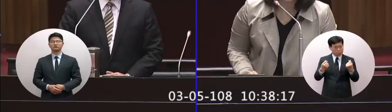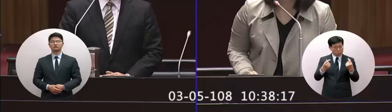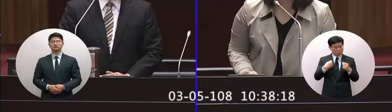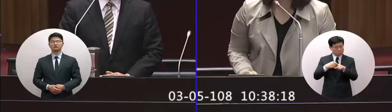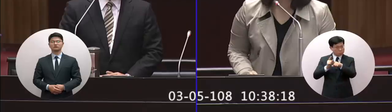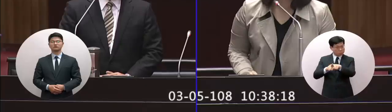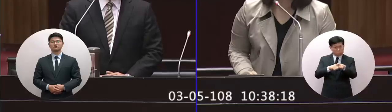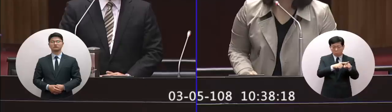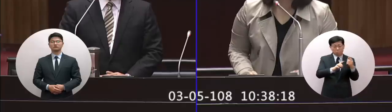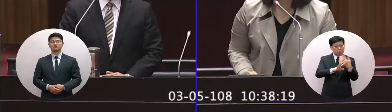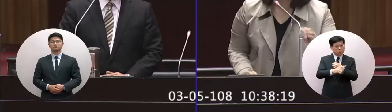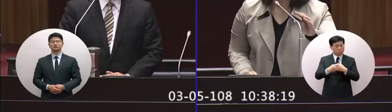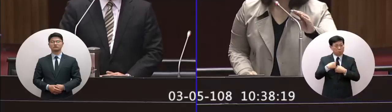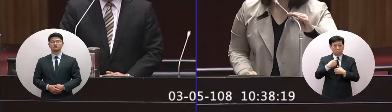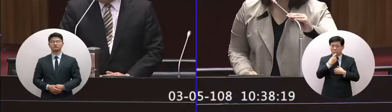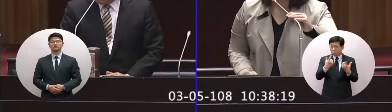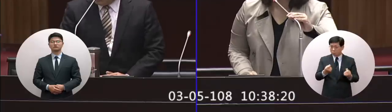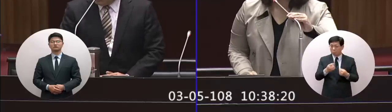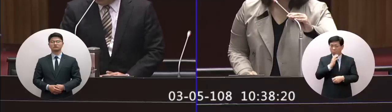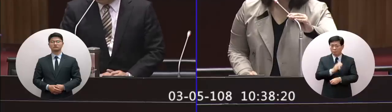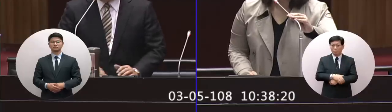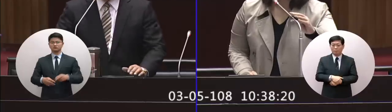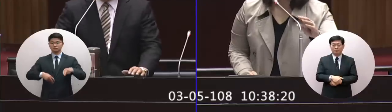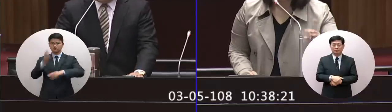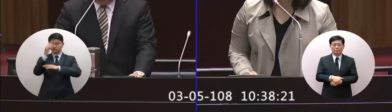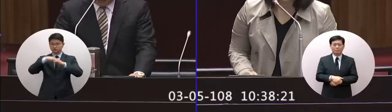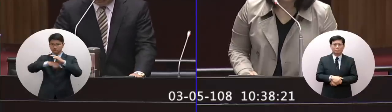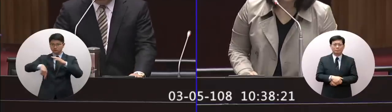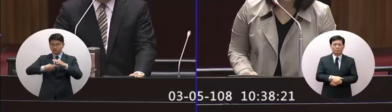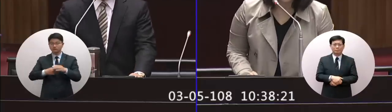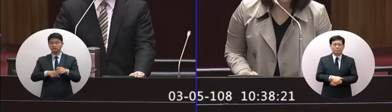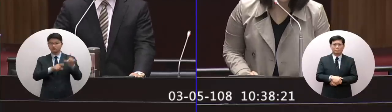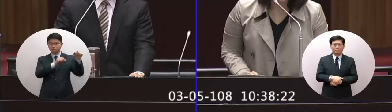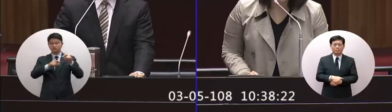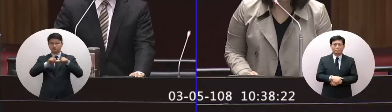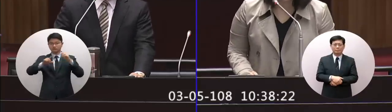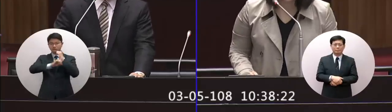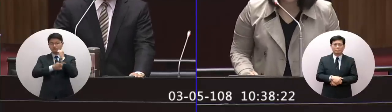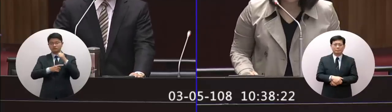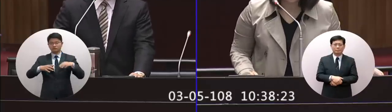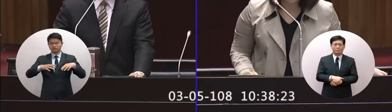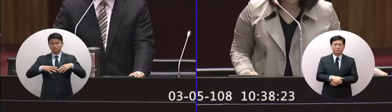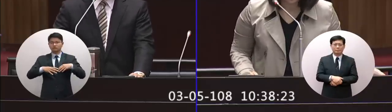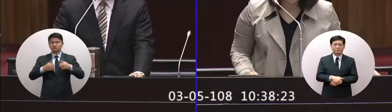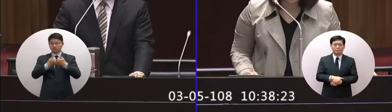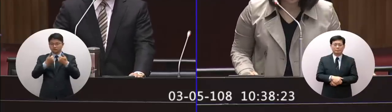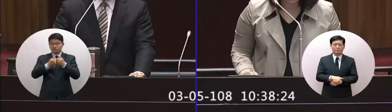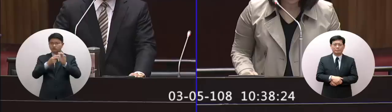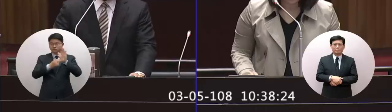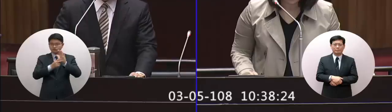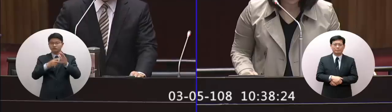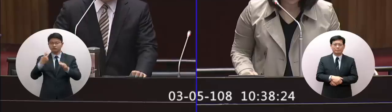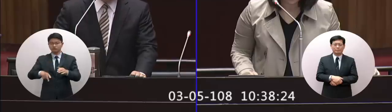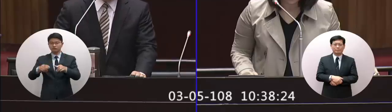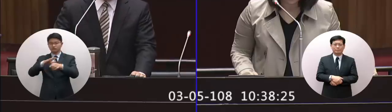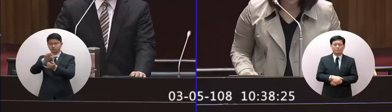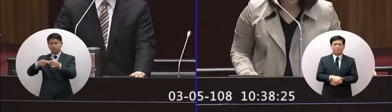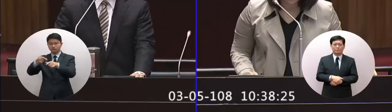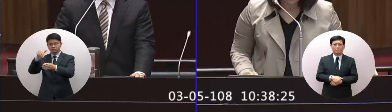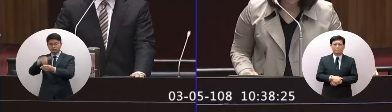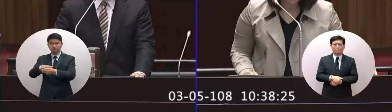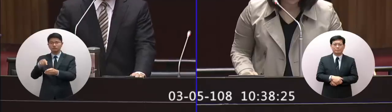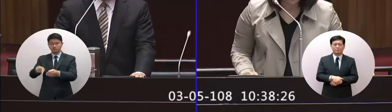苟同大家外界的一个看法？ 行政院依据大法官会议的解释以及公投的结